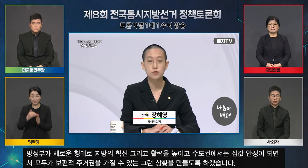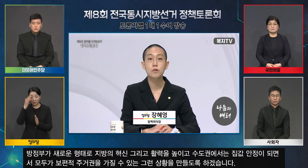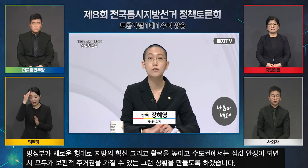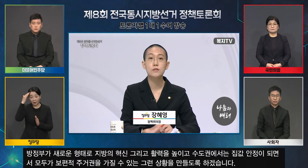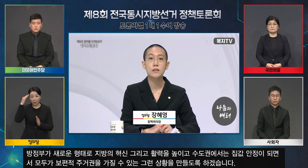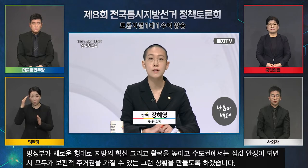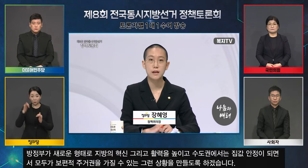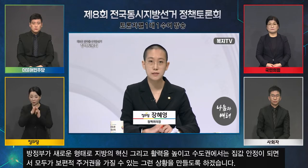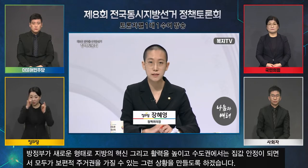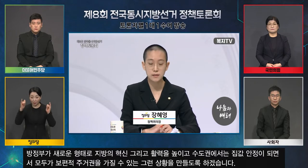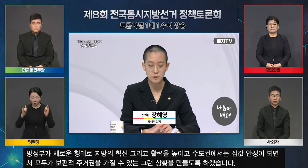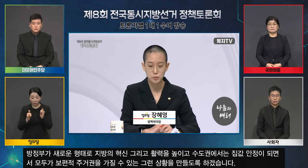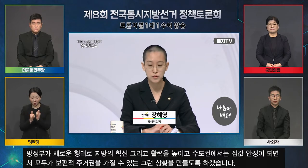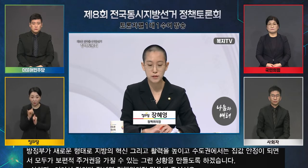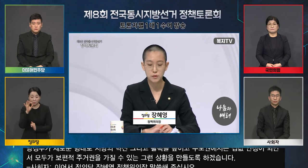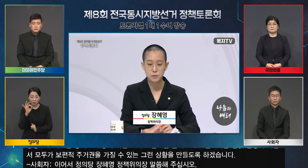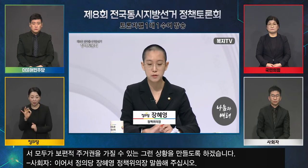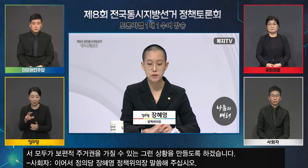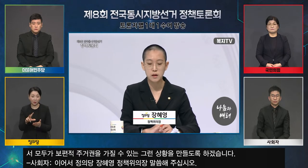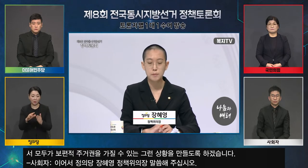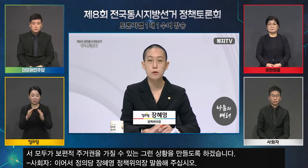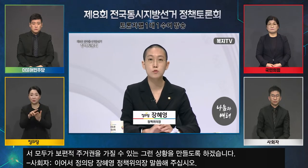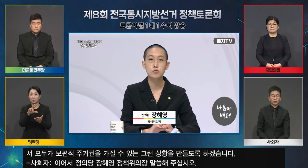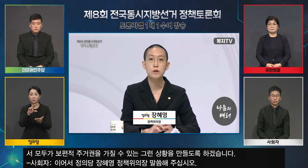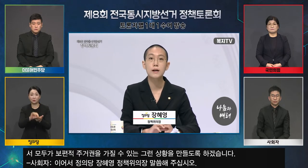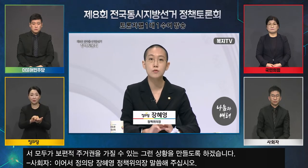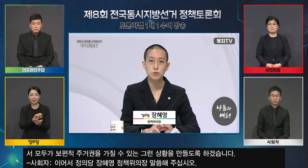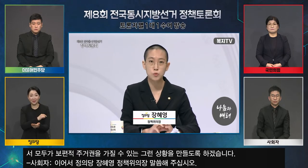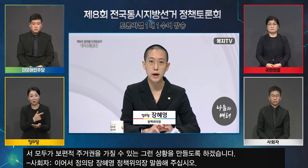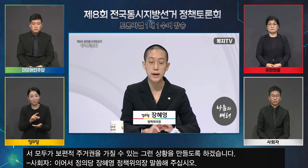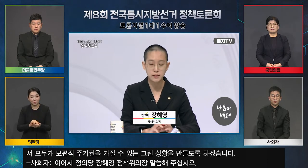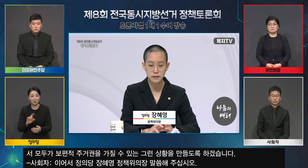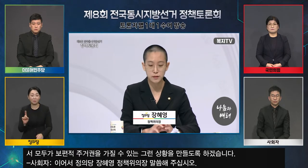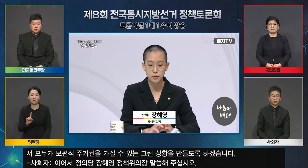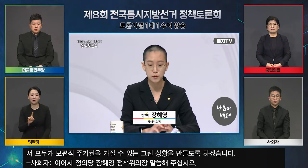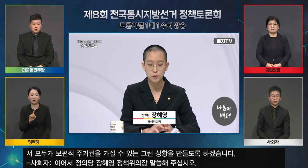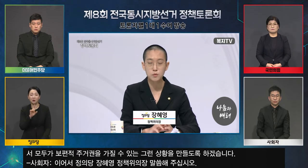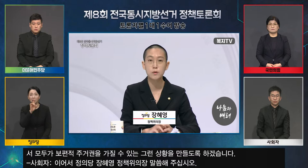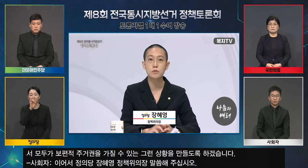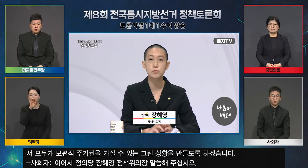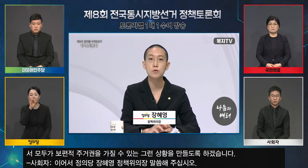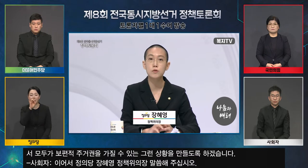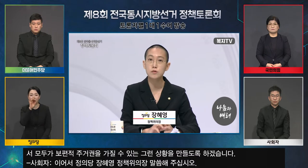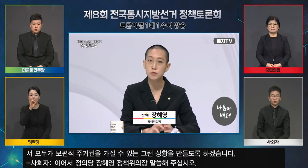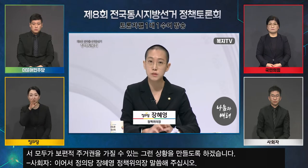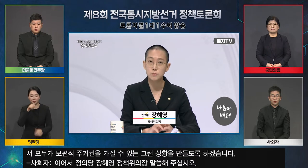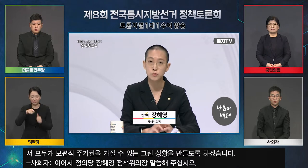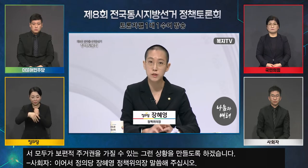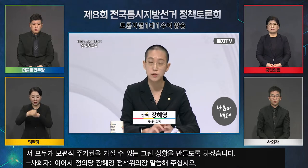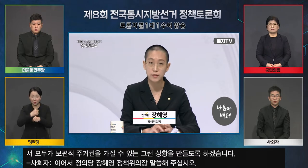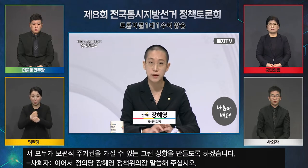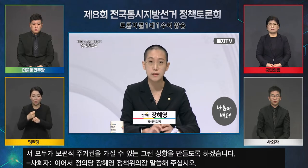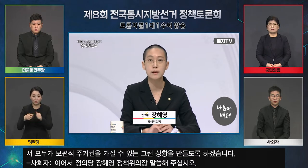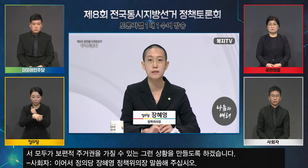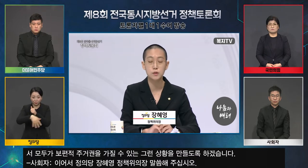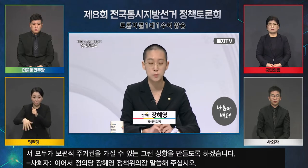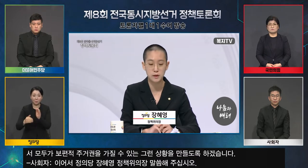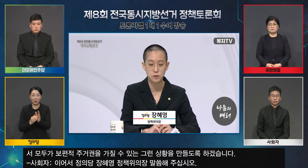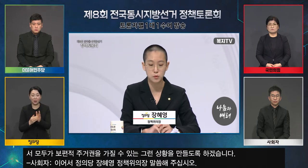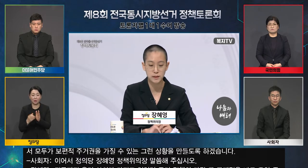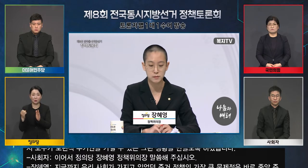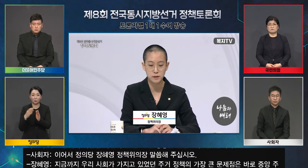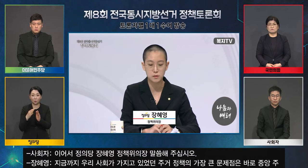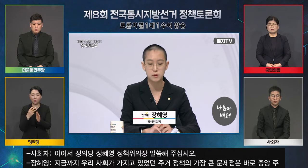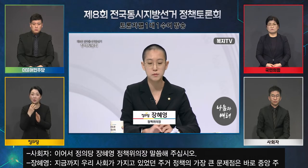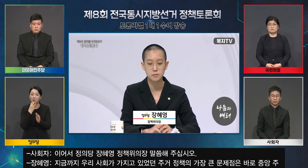있었던 주거정책의 가장 큰 문제점은 바로 중앙 주도 하향식이었고 또한 수도권 중심주의였다라는